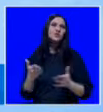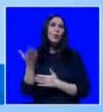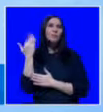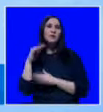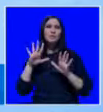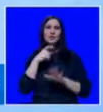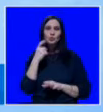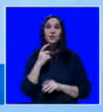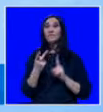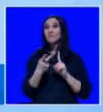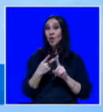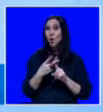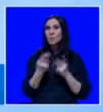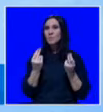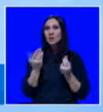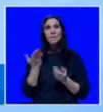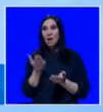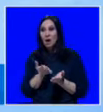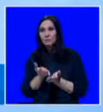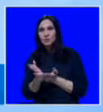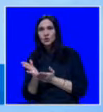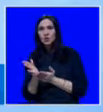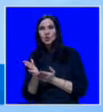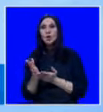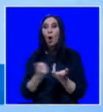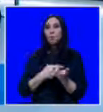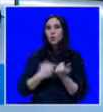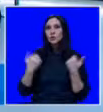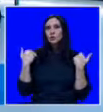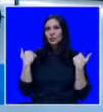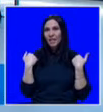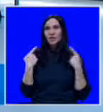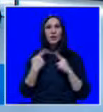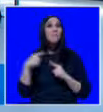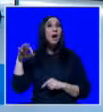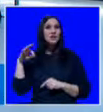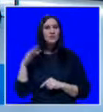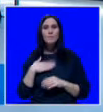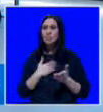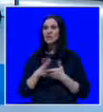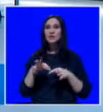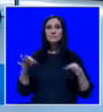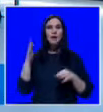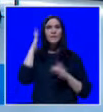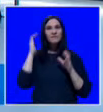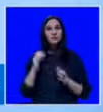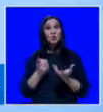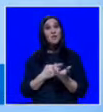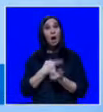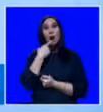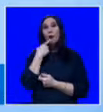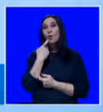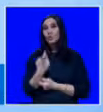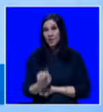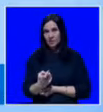години. И второ, парите бяха пренасочени от броя на студентите към качество. Има начин то да се измерва и правителството всяка година